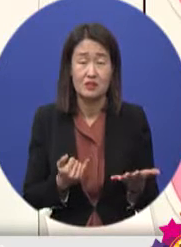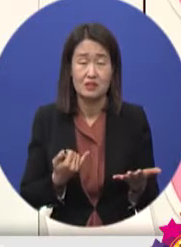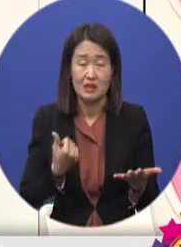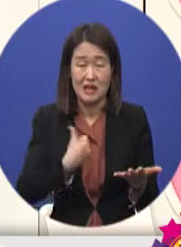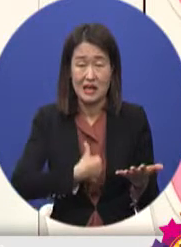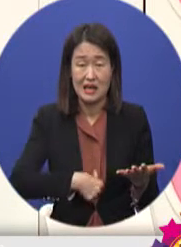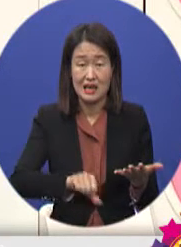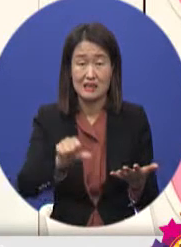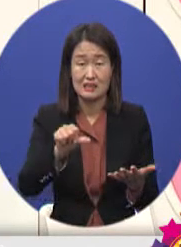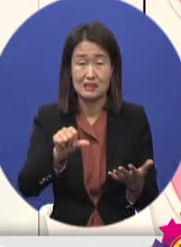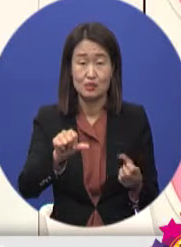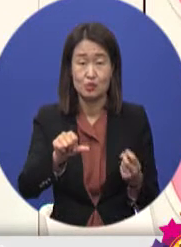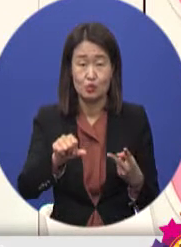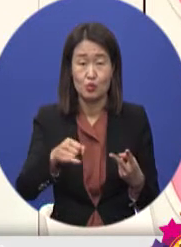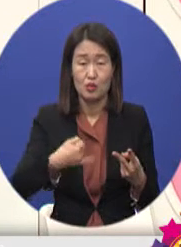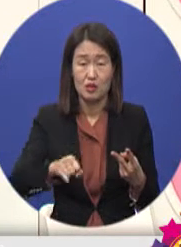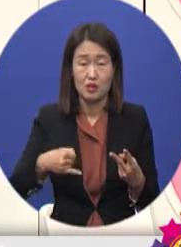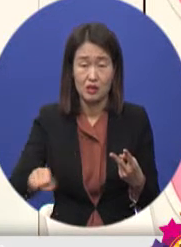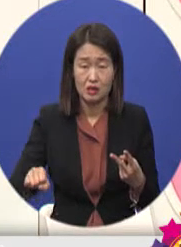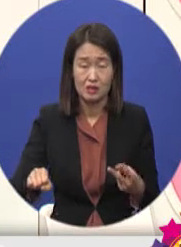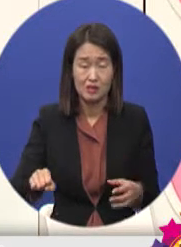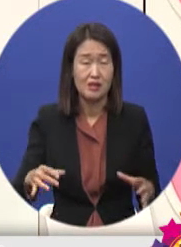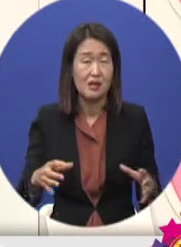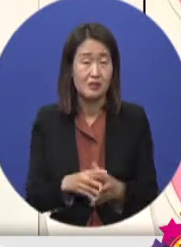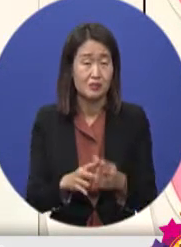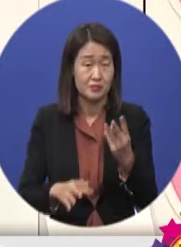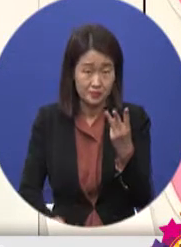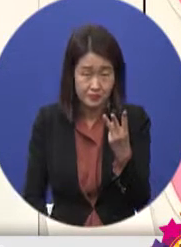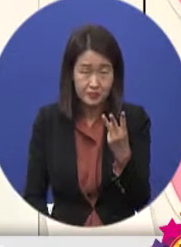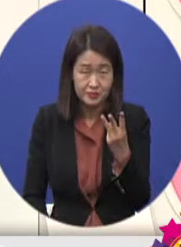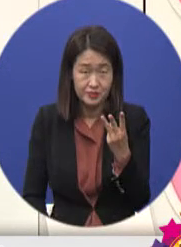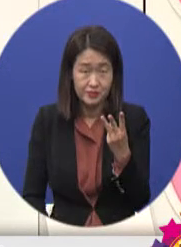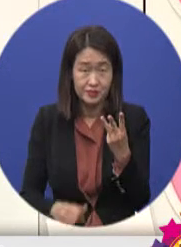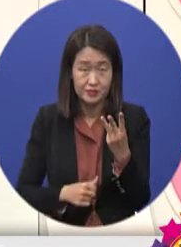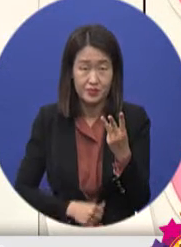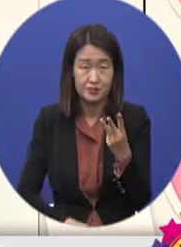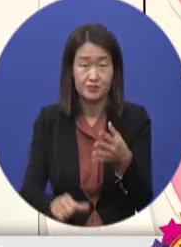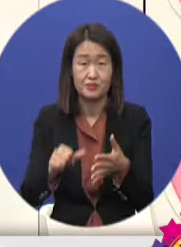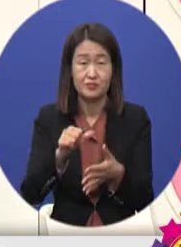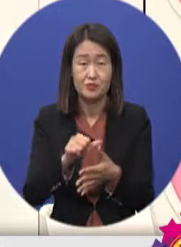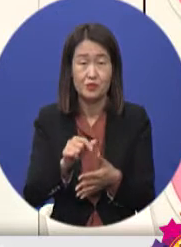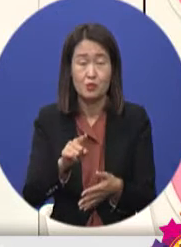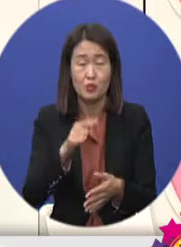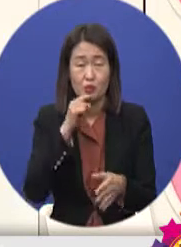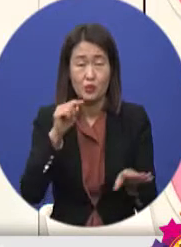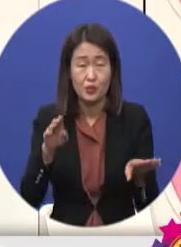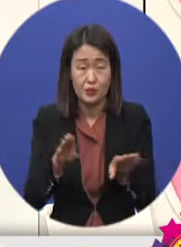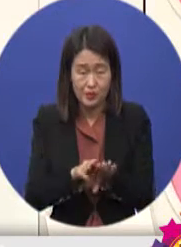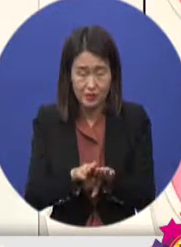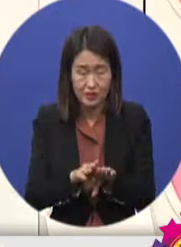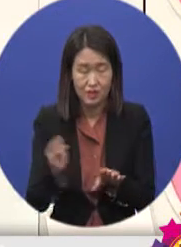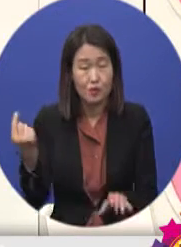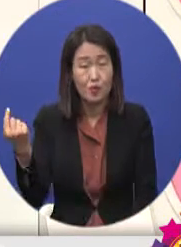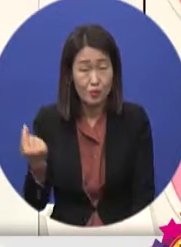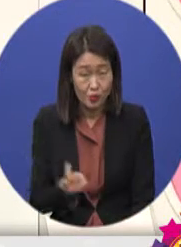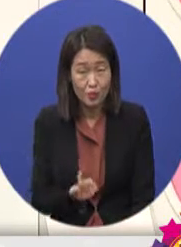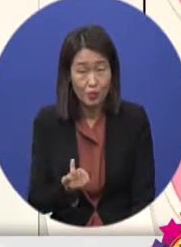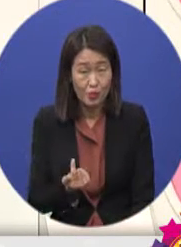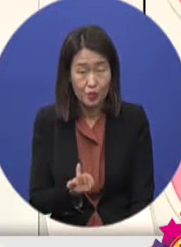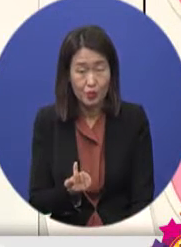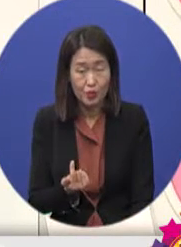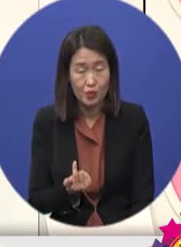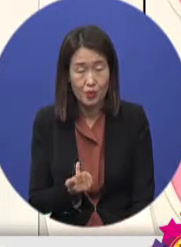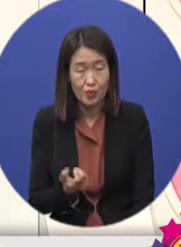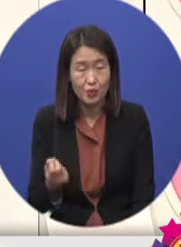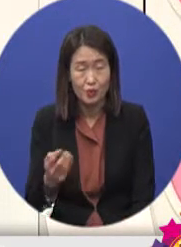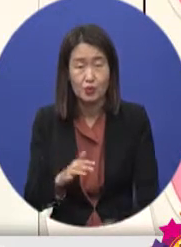아들이 딸 둘, 아들 하나인데 아들이 하면서 또 일요일 날 또 오고. 네. 그래서